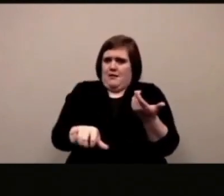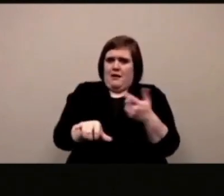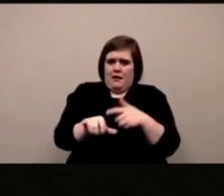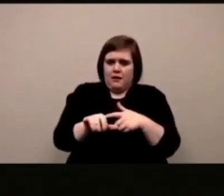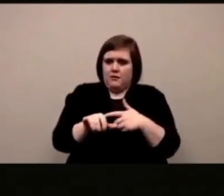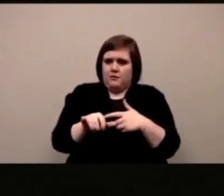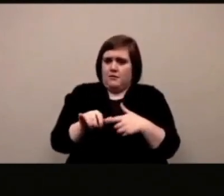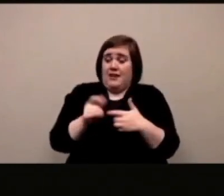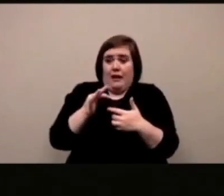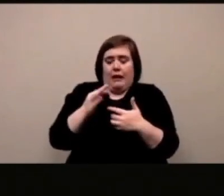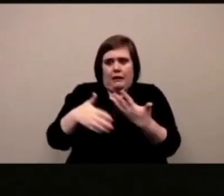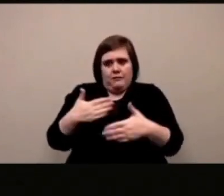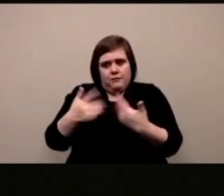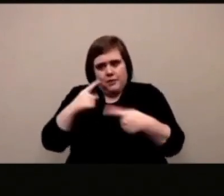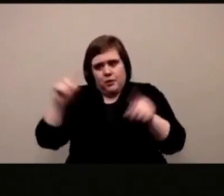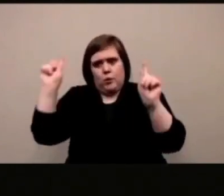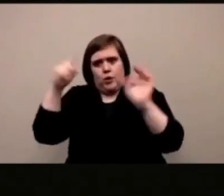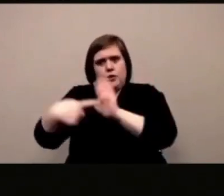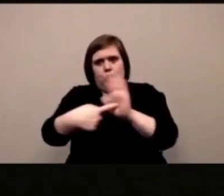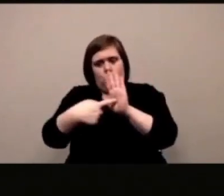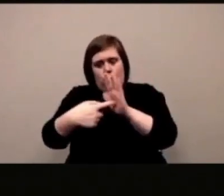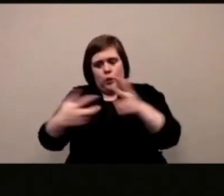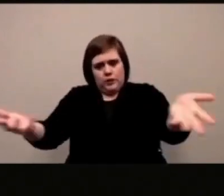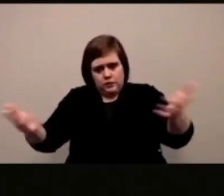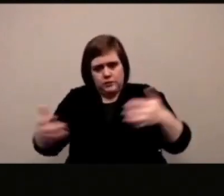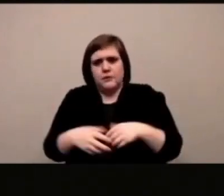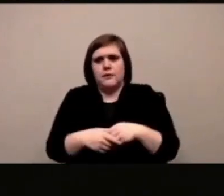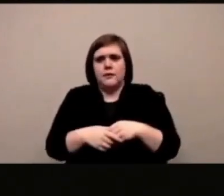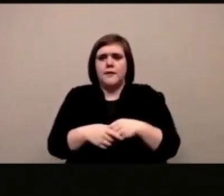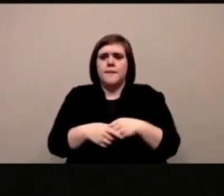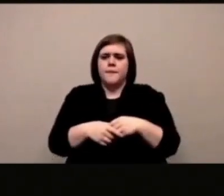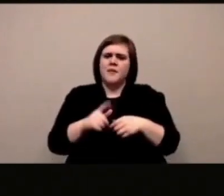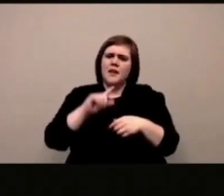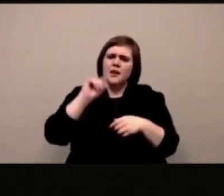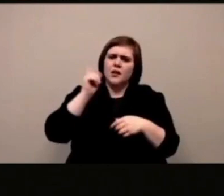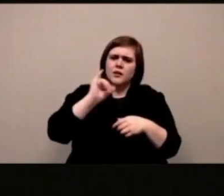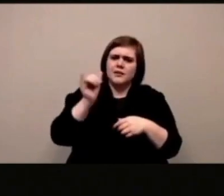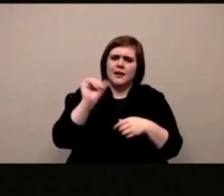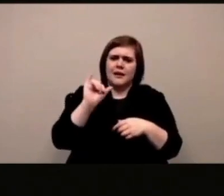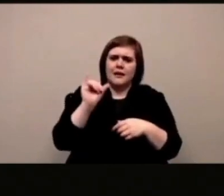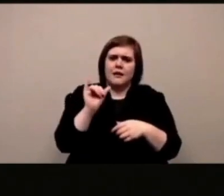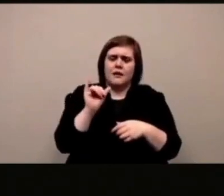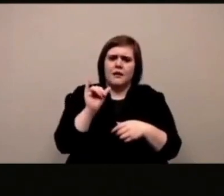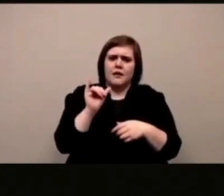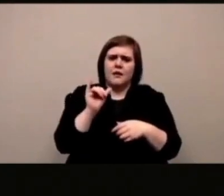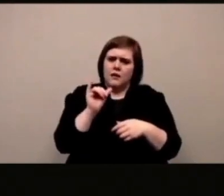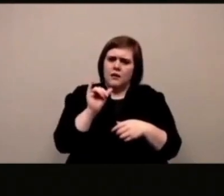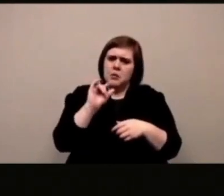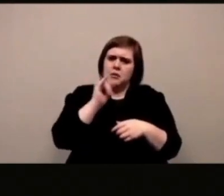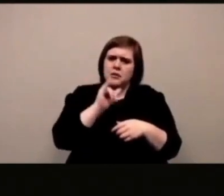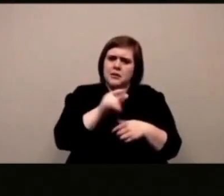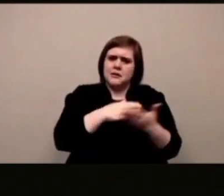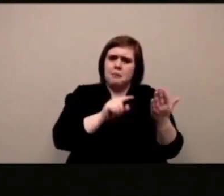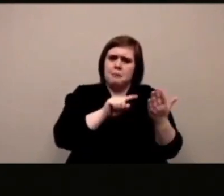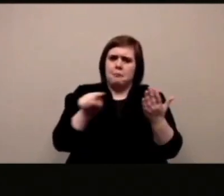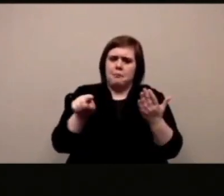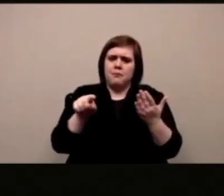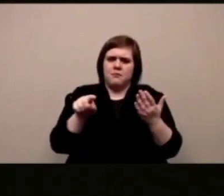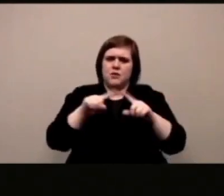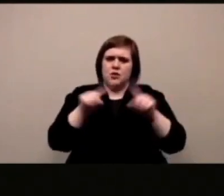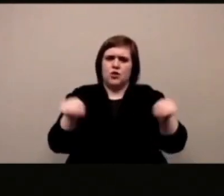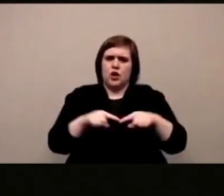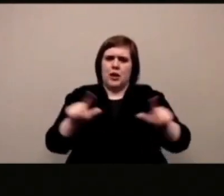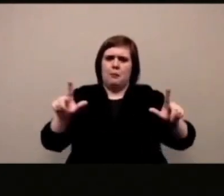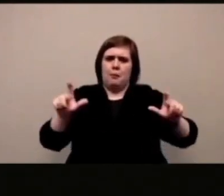その顔を顔の上にいろんな植物を位置したということですね機能しまし